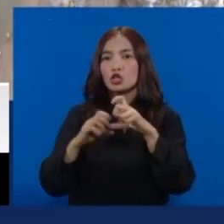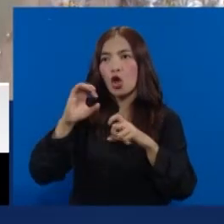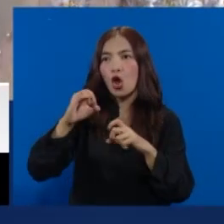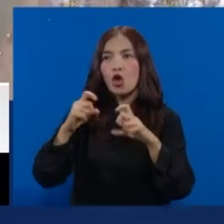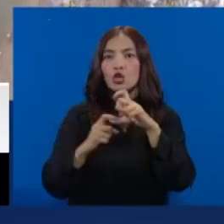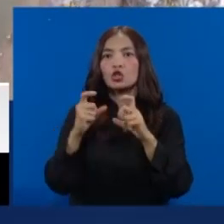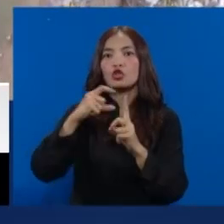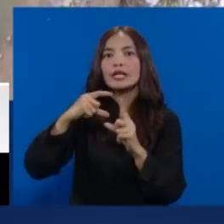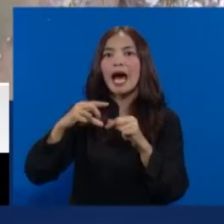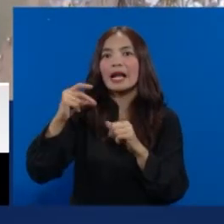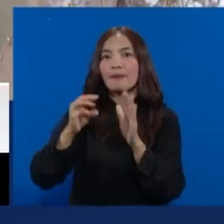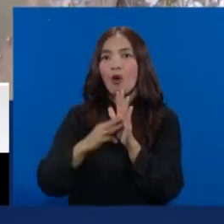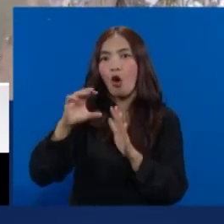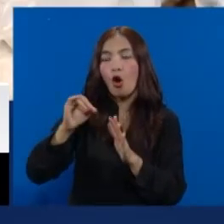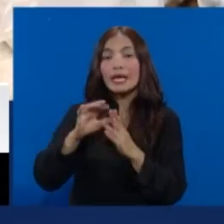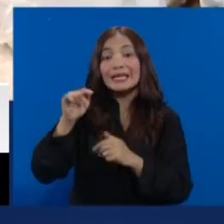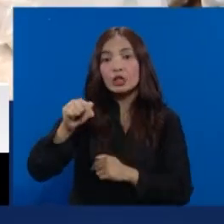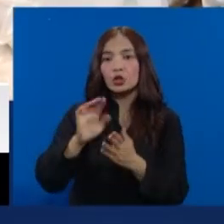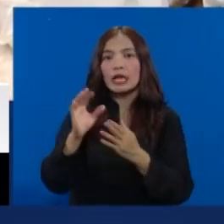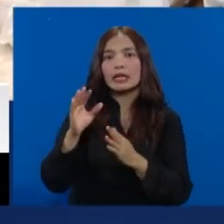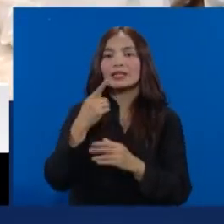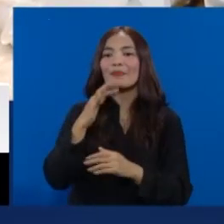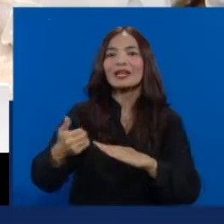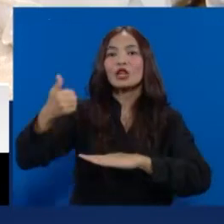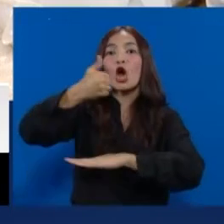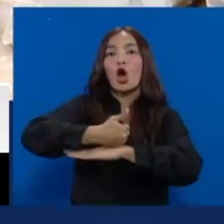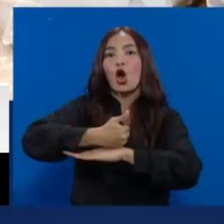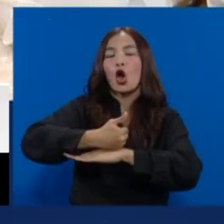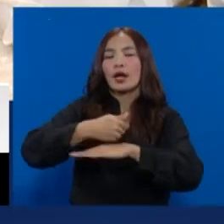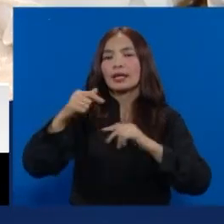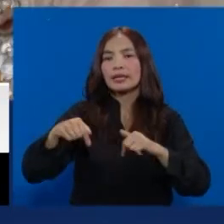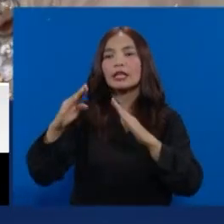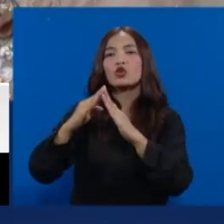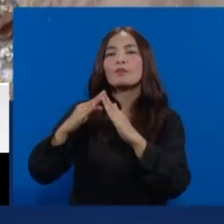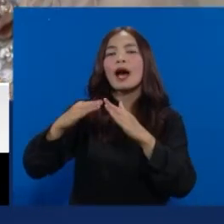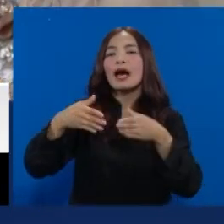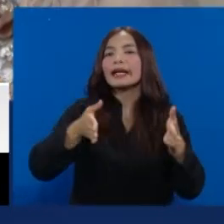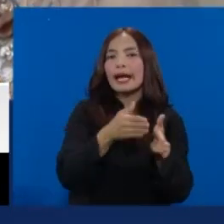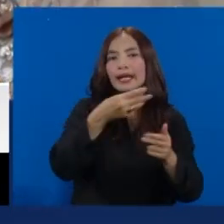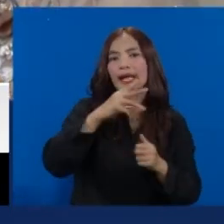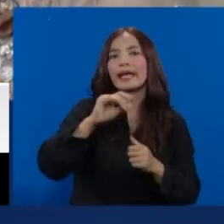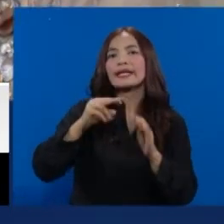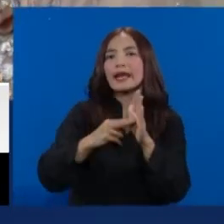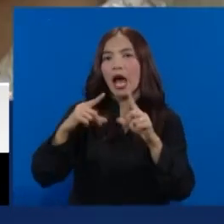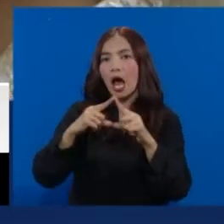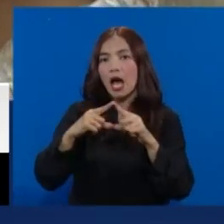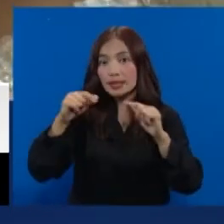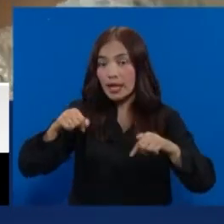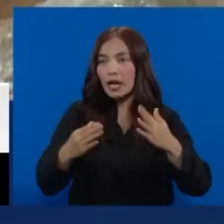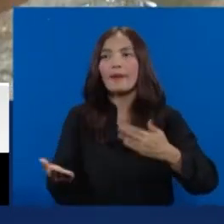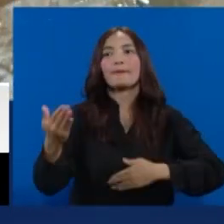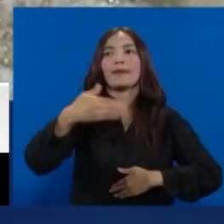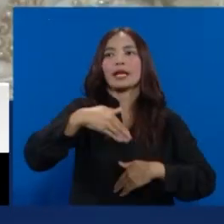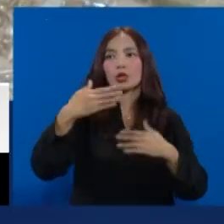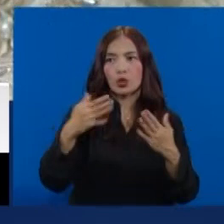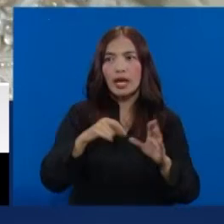lingkungan rumah Erina Gundono. Kemudian tadi pagi di acara siraman telah dibawa kembali, dan memang